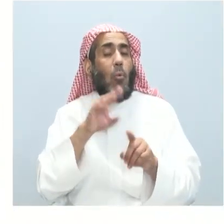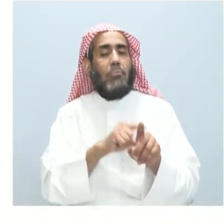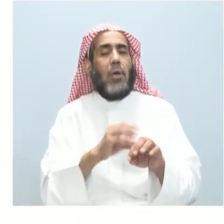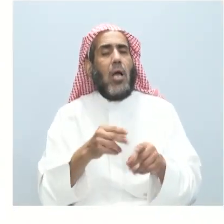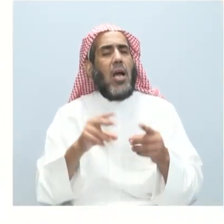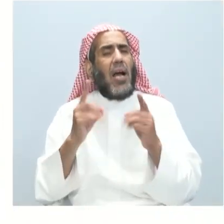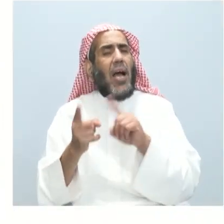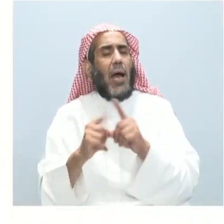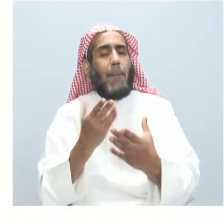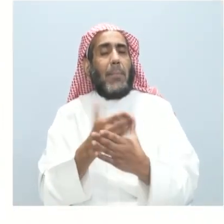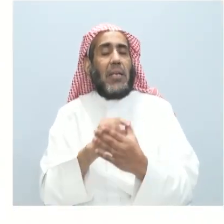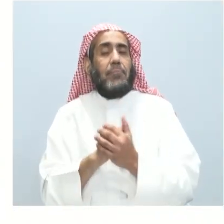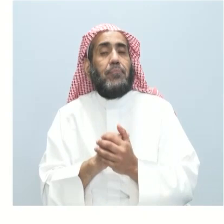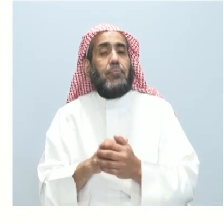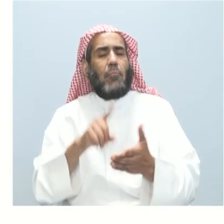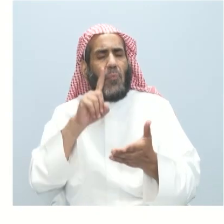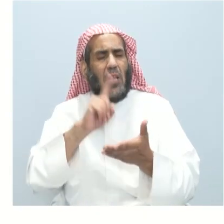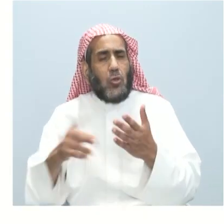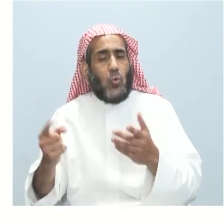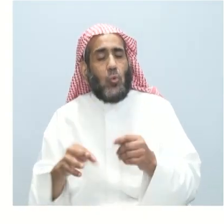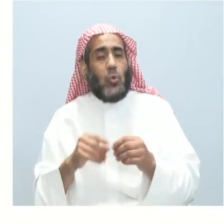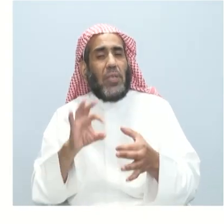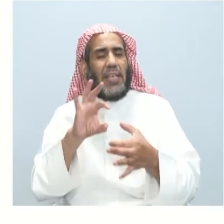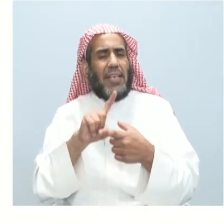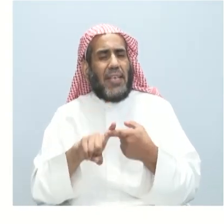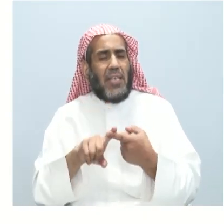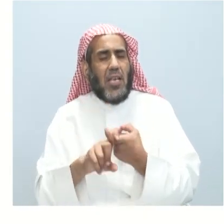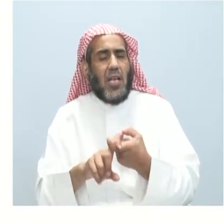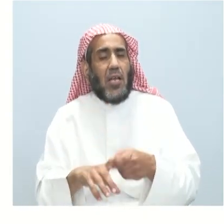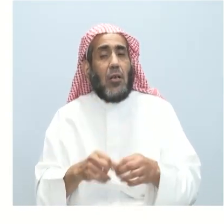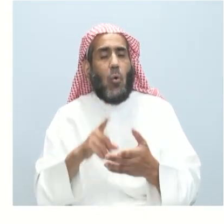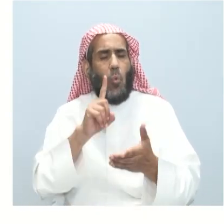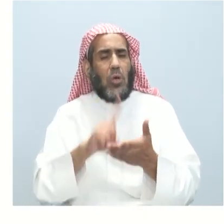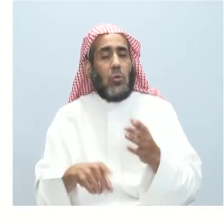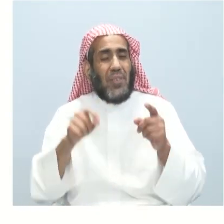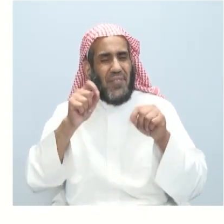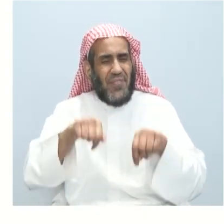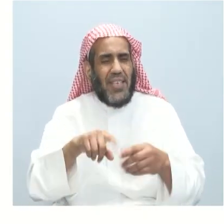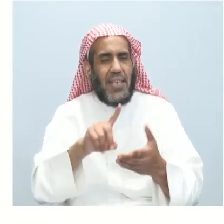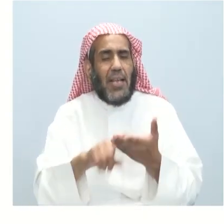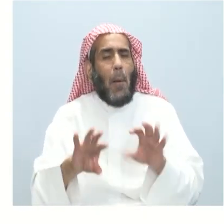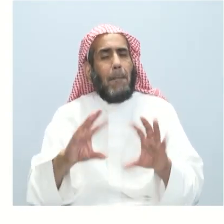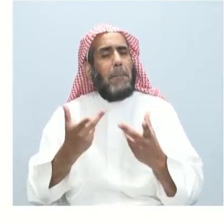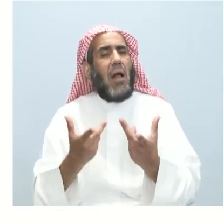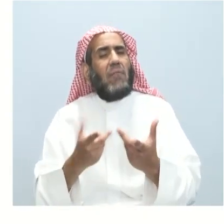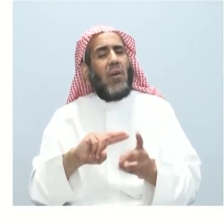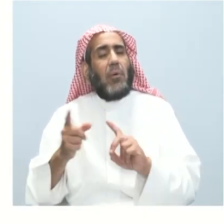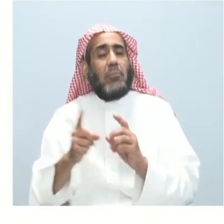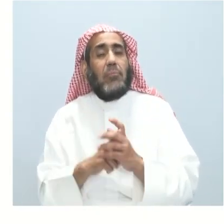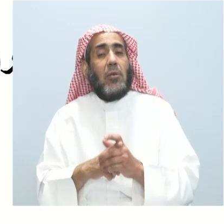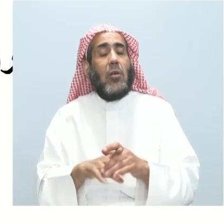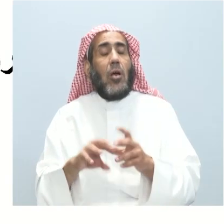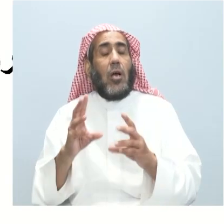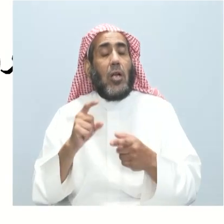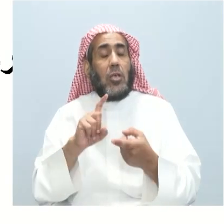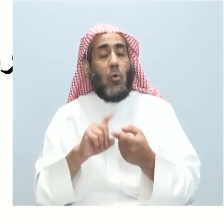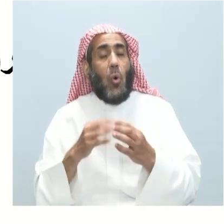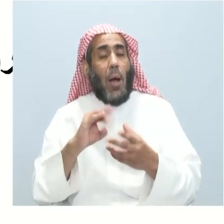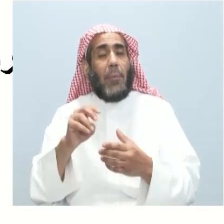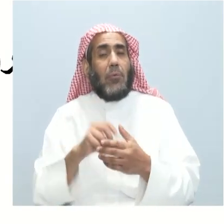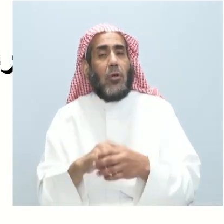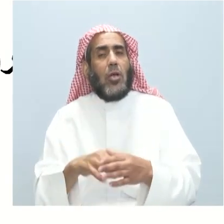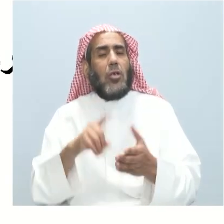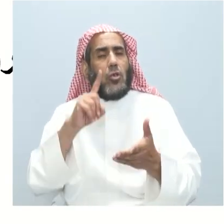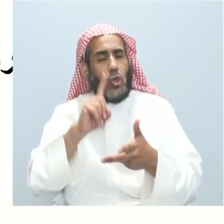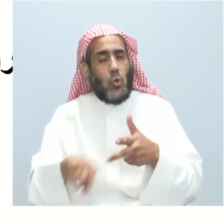قارن بين شروط النكاح والشروط في النكاح ما الفرق بينهما الجواب ايها الطلاب